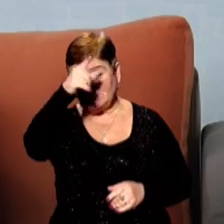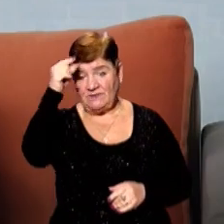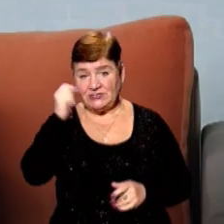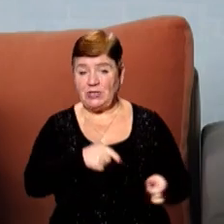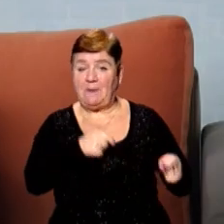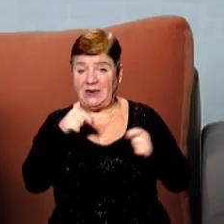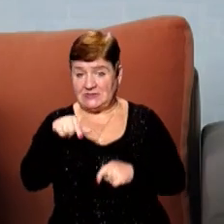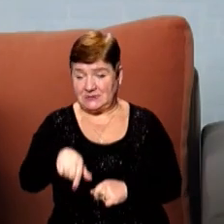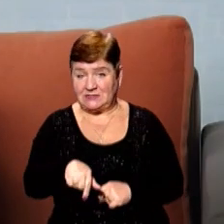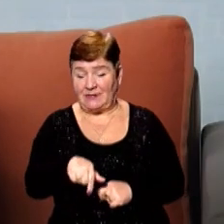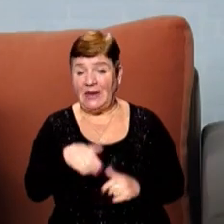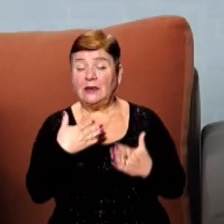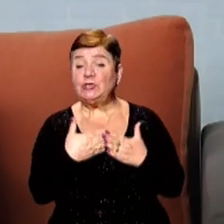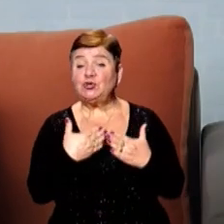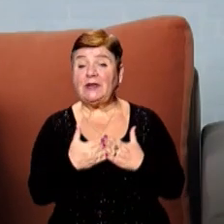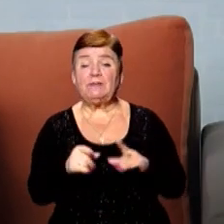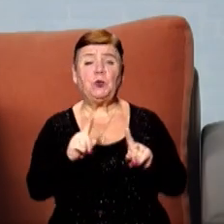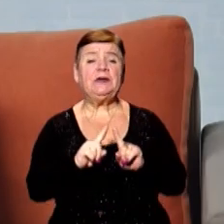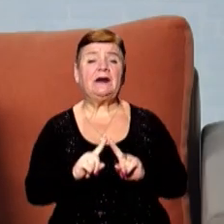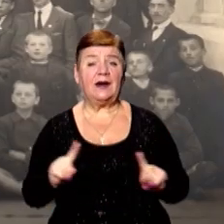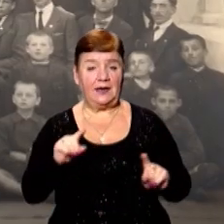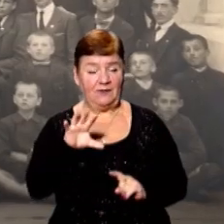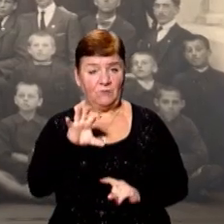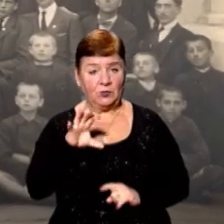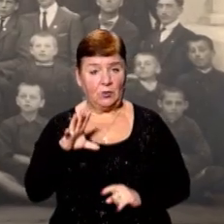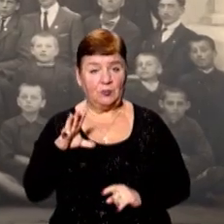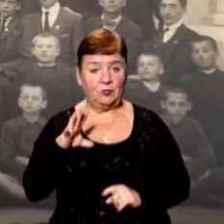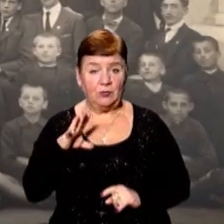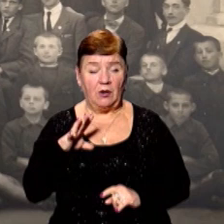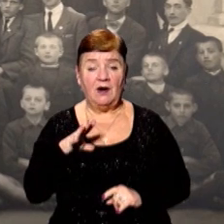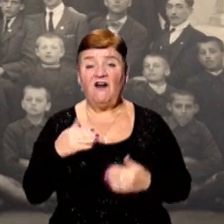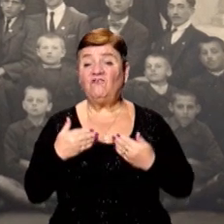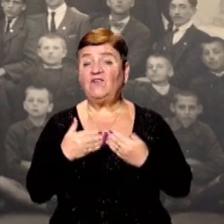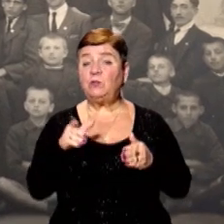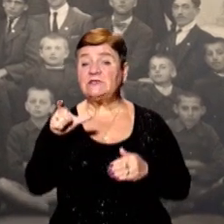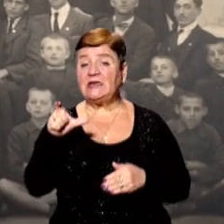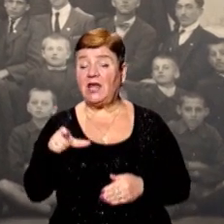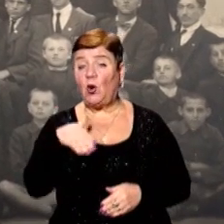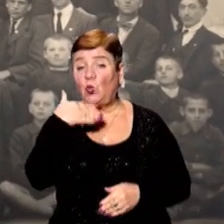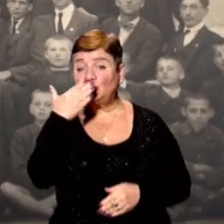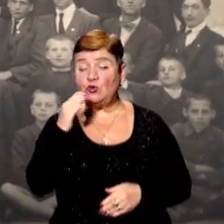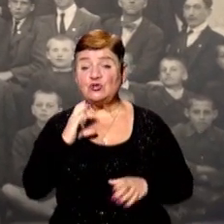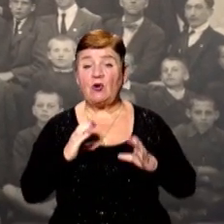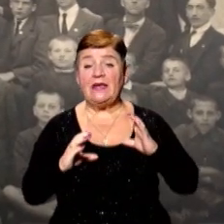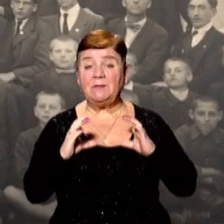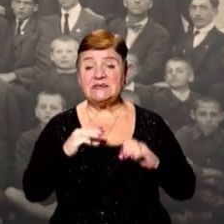Словаччині. Нещодавно буквально унікальне фото ми виклали випускники Ужгородської гімназії